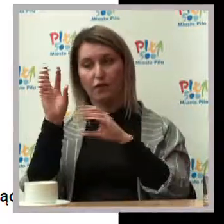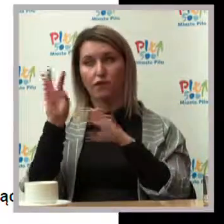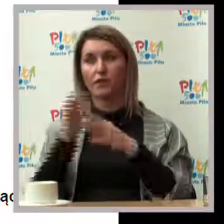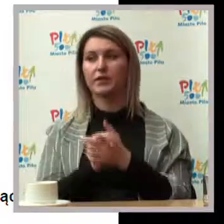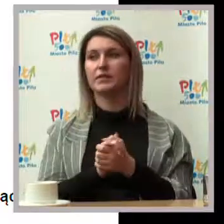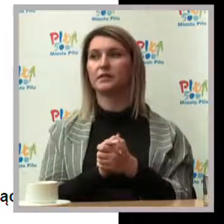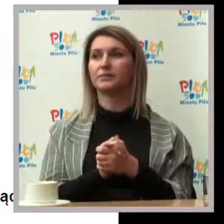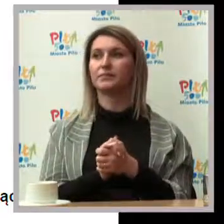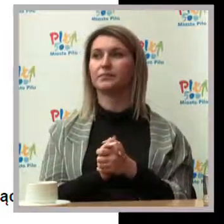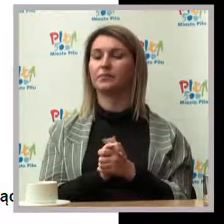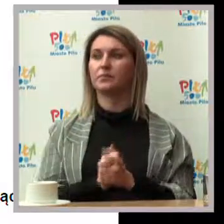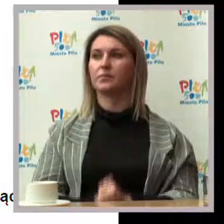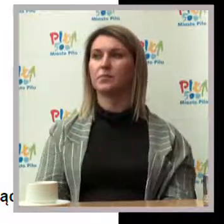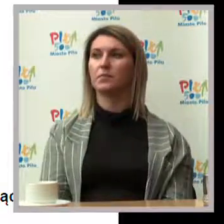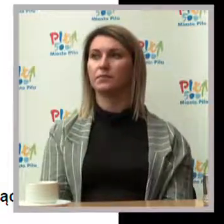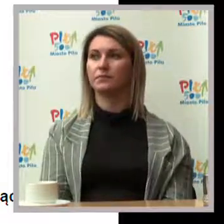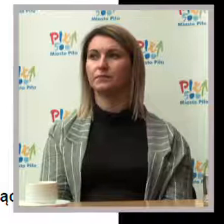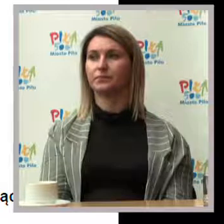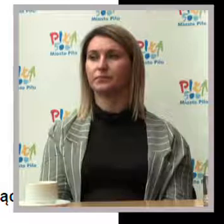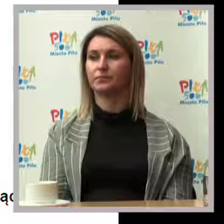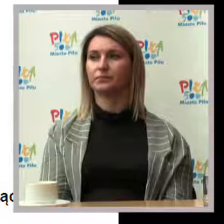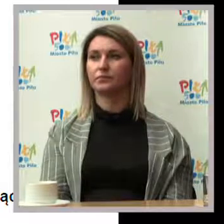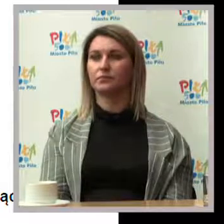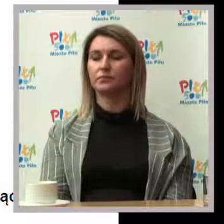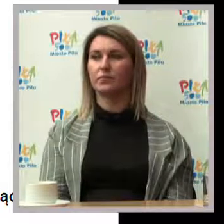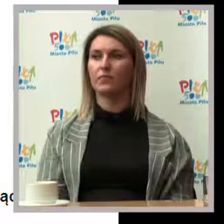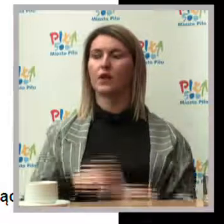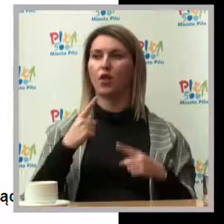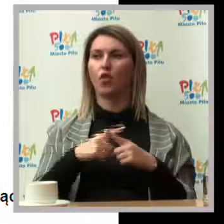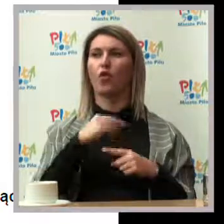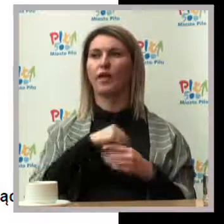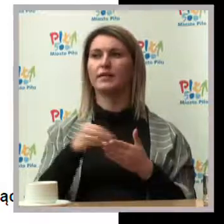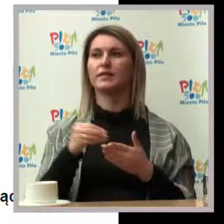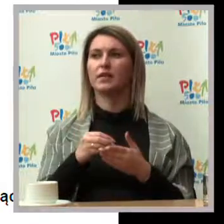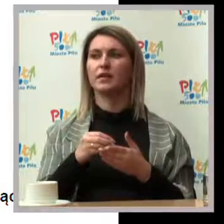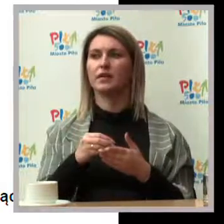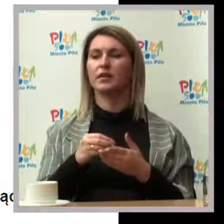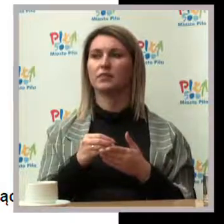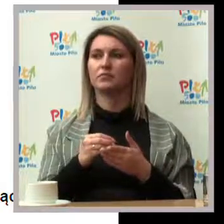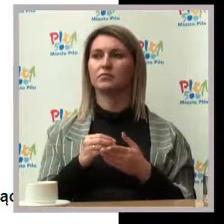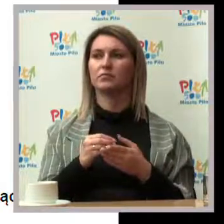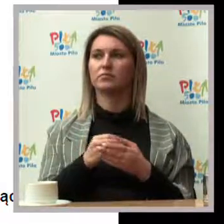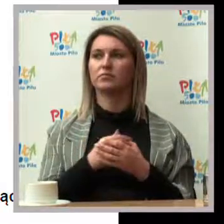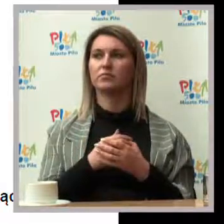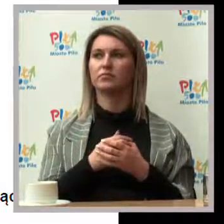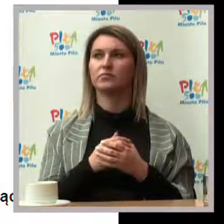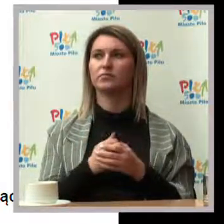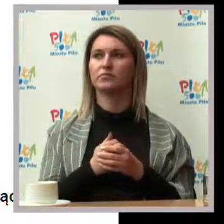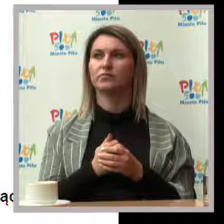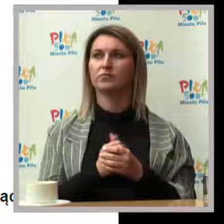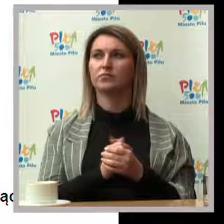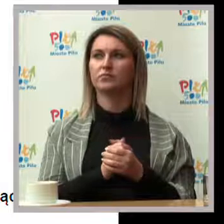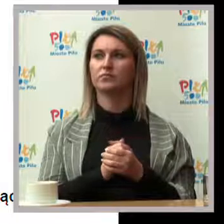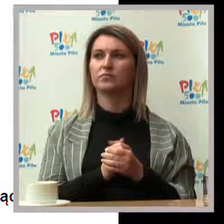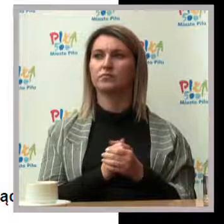Dotacje i środki przeznaczone na cele bieżące to 63 miliony złotych i pozostałe dochody w ramach dochodów bieżących budżetu miasta